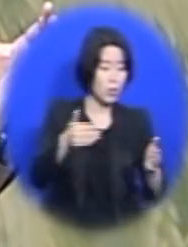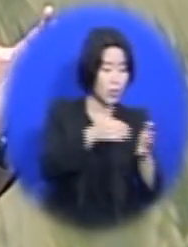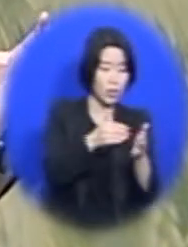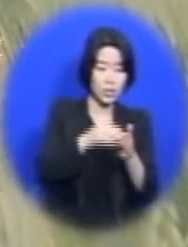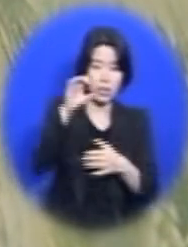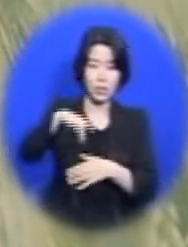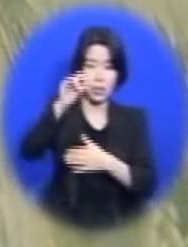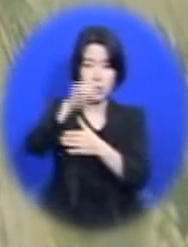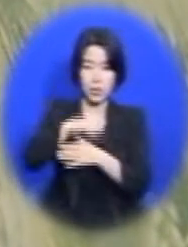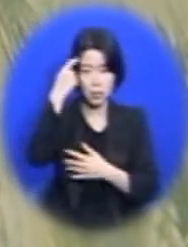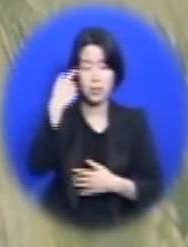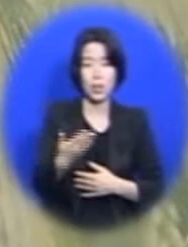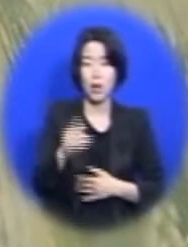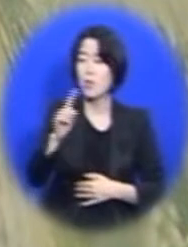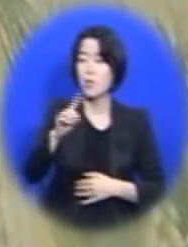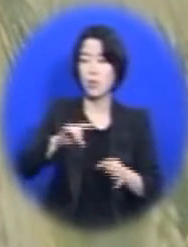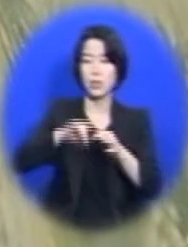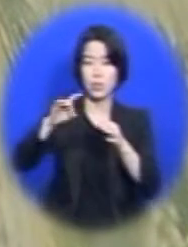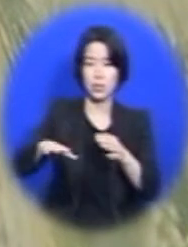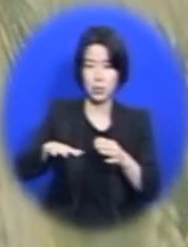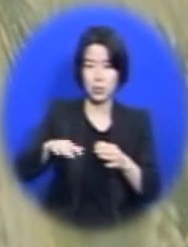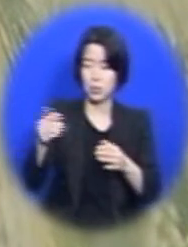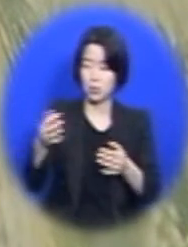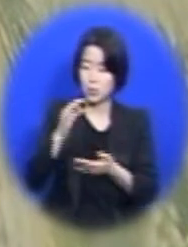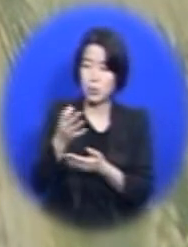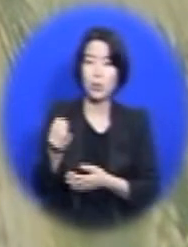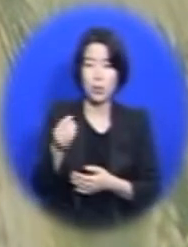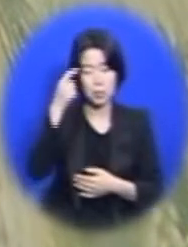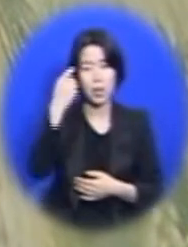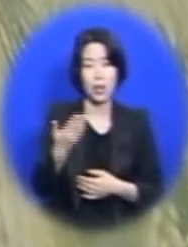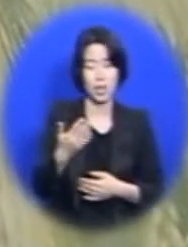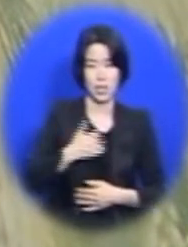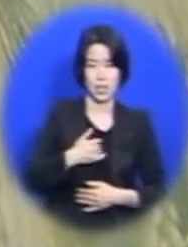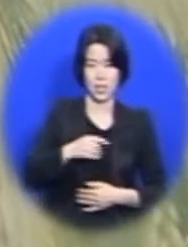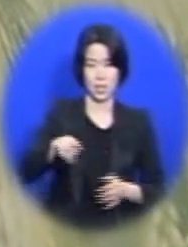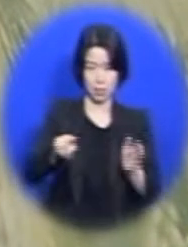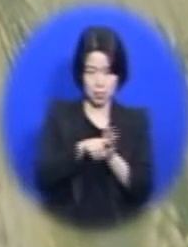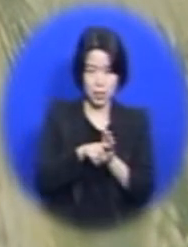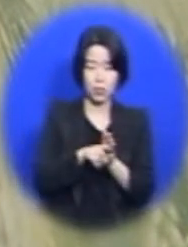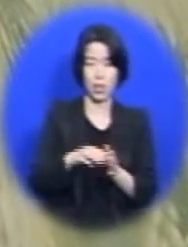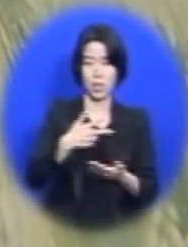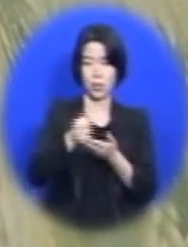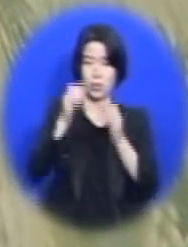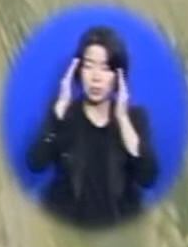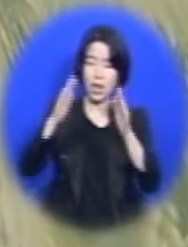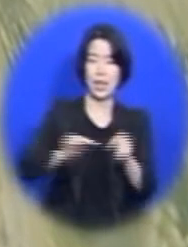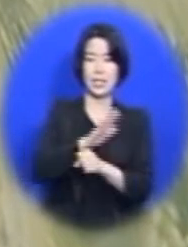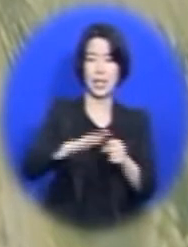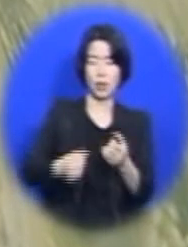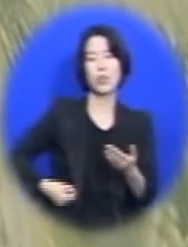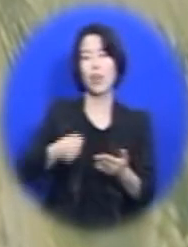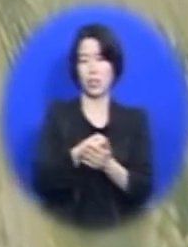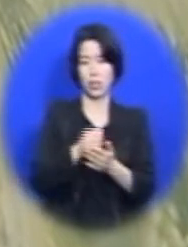열매예요? 어디까지가 11조예요? 본인의 믿음과 주님을 향한 사랑으로 결정될